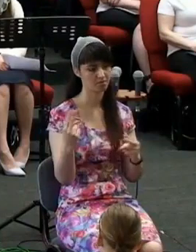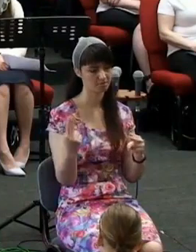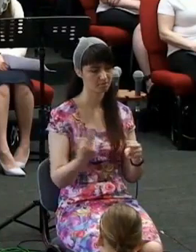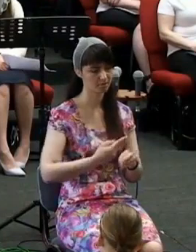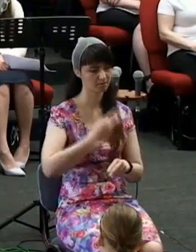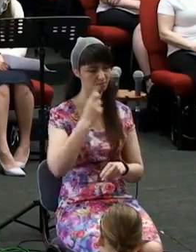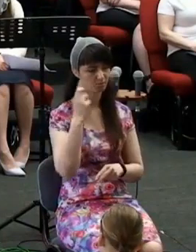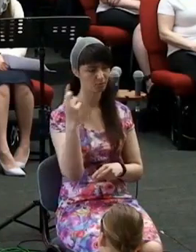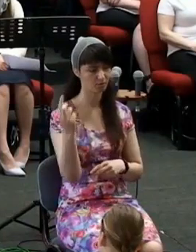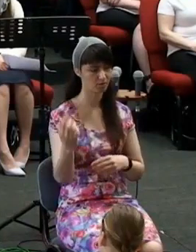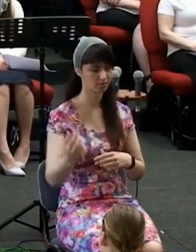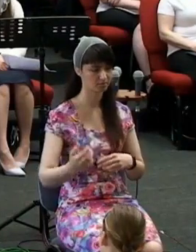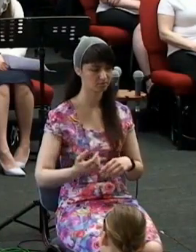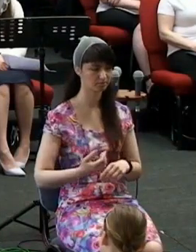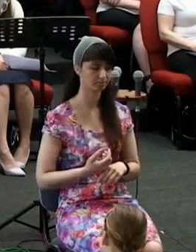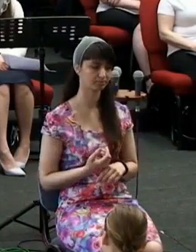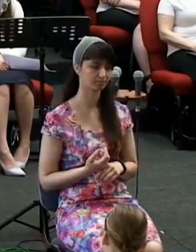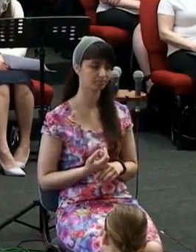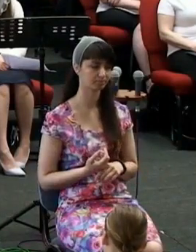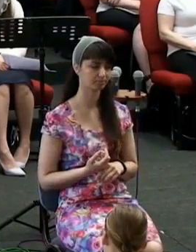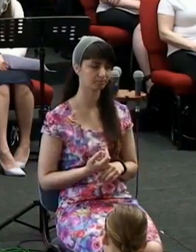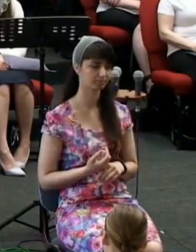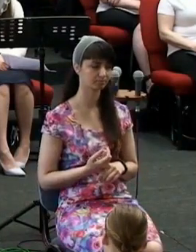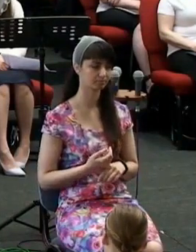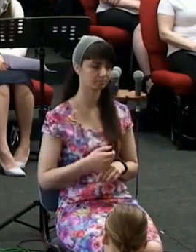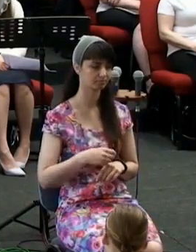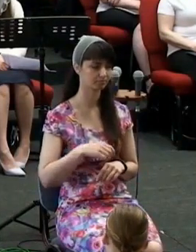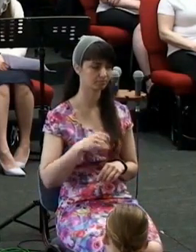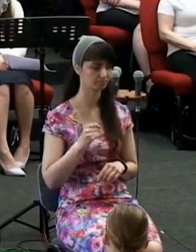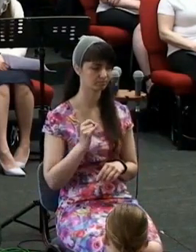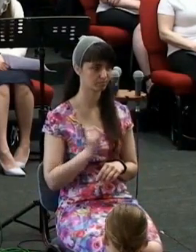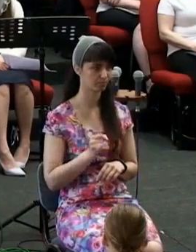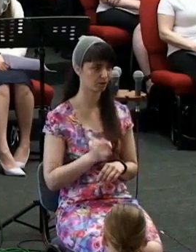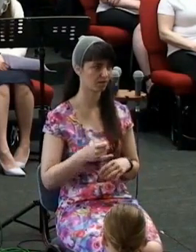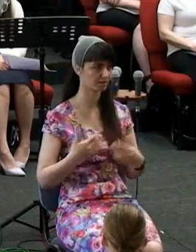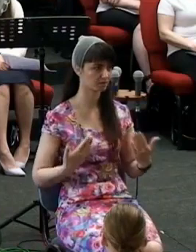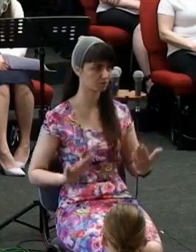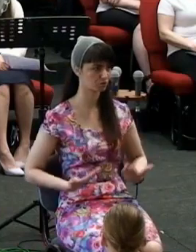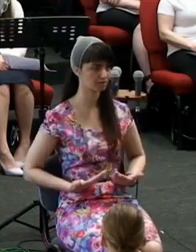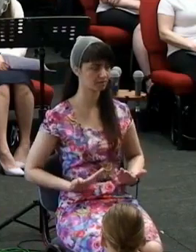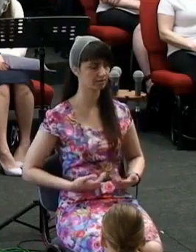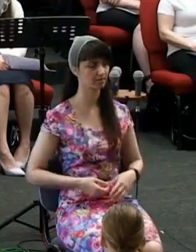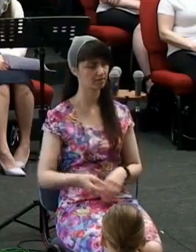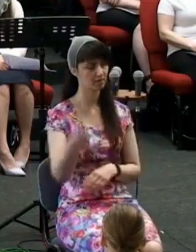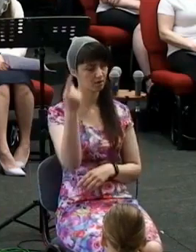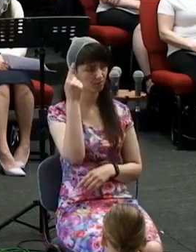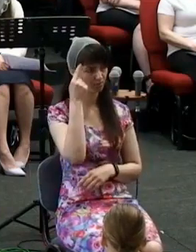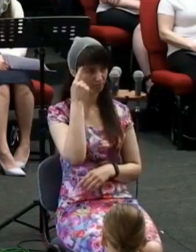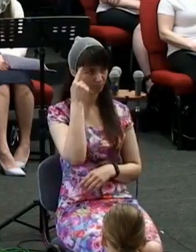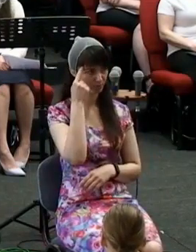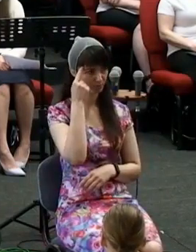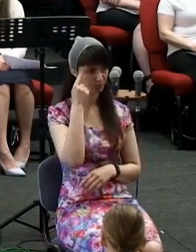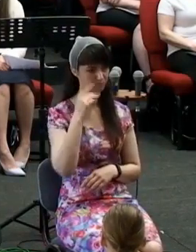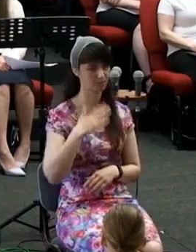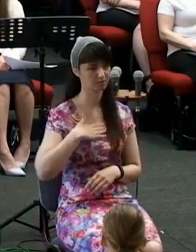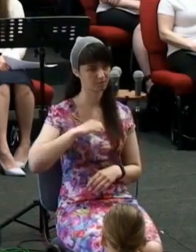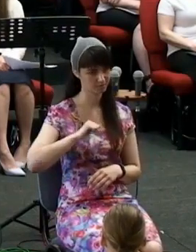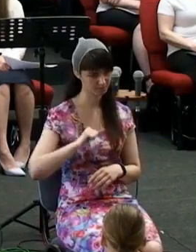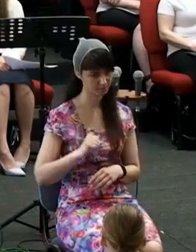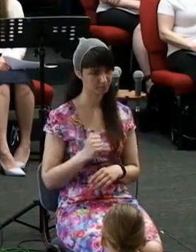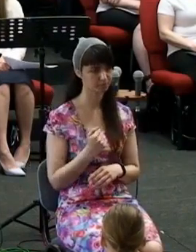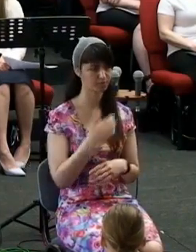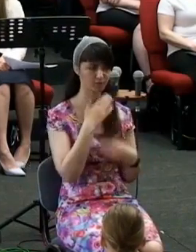Бога жахливе життя. Подумай, мій друже, мій любий,